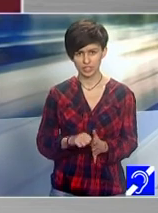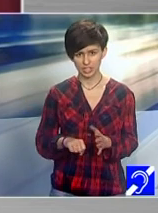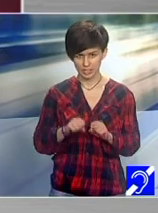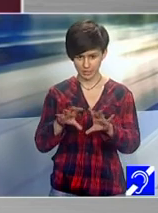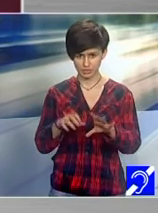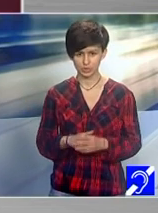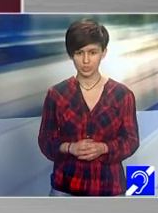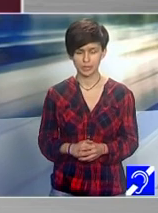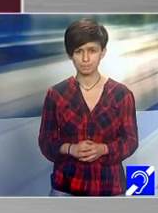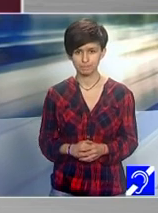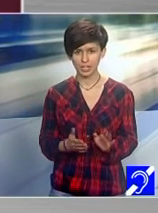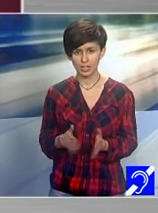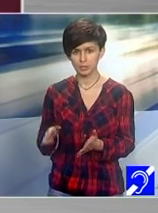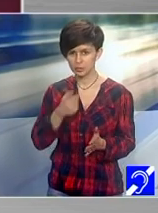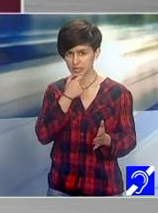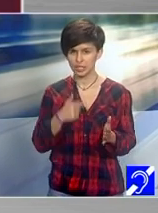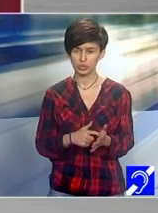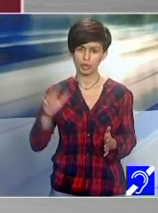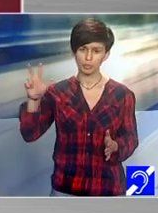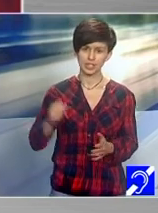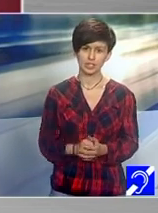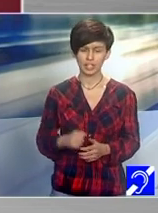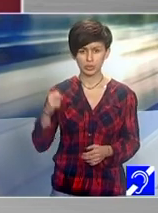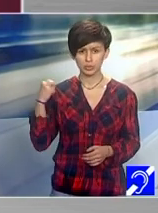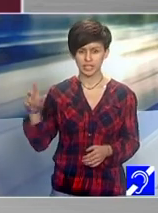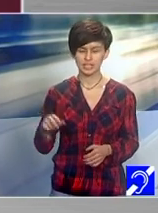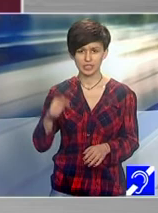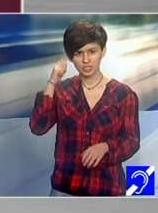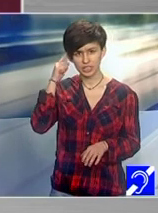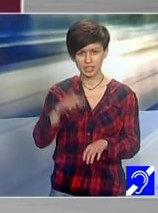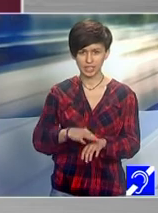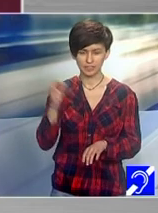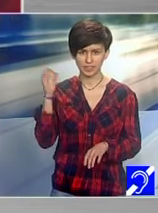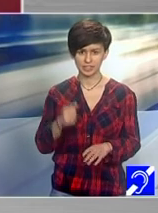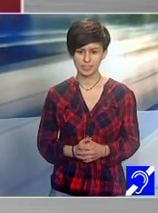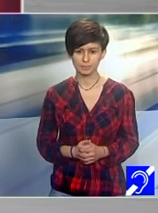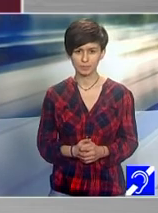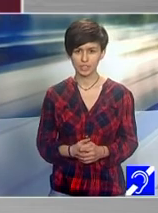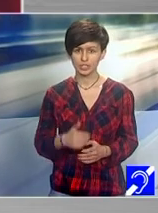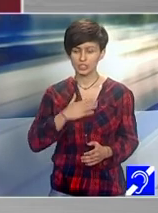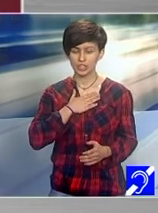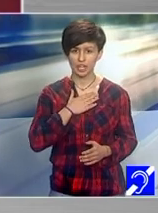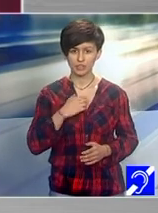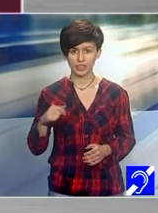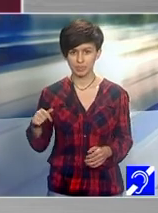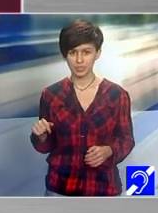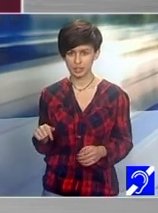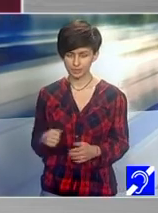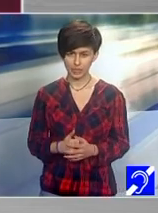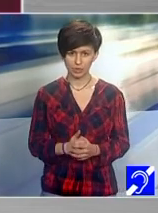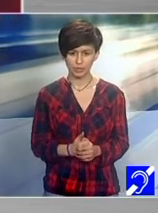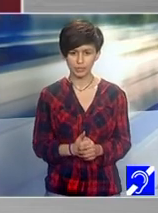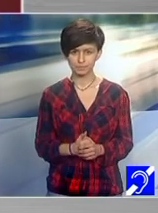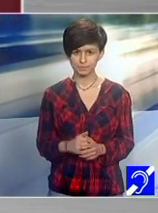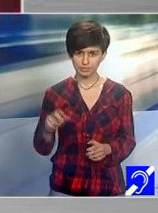Transilvania cu circa 30 de invenții și vă dați seama că acum avem în salon peste 350 de invenții, aș putea spune